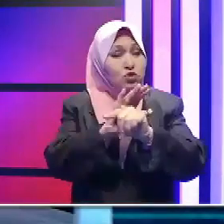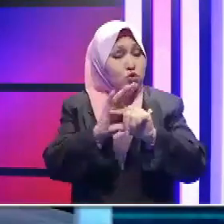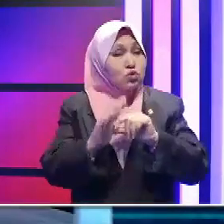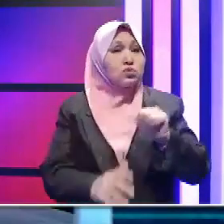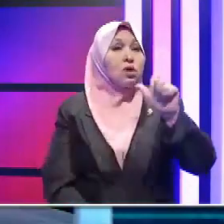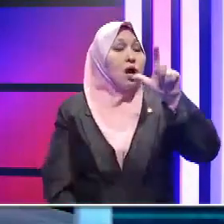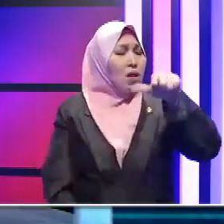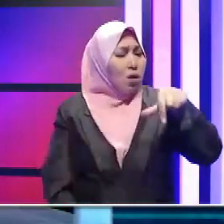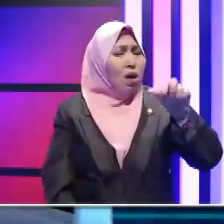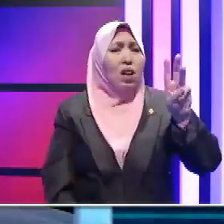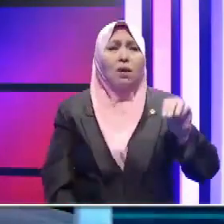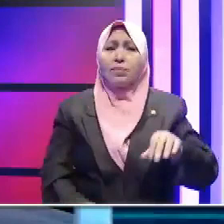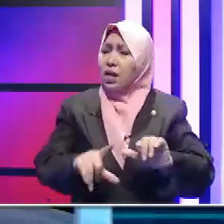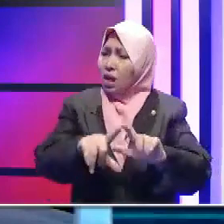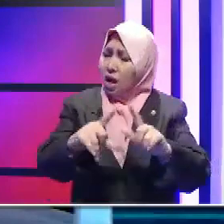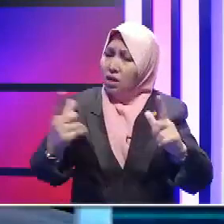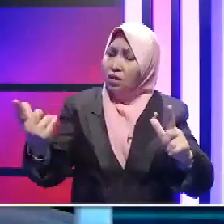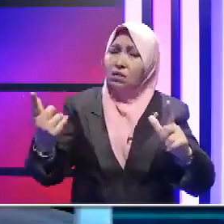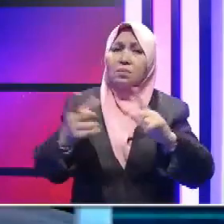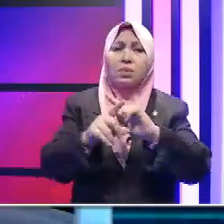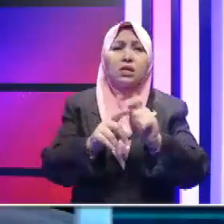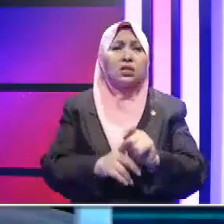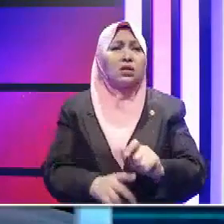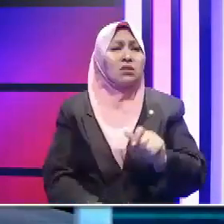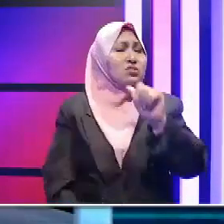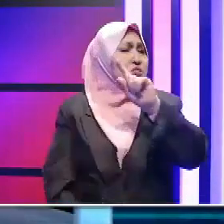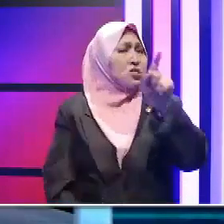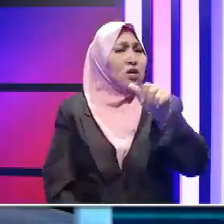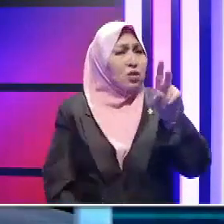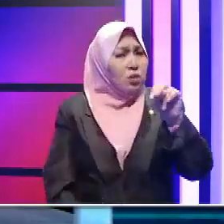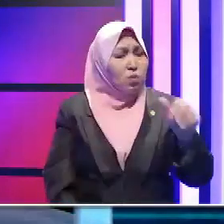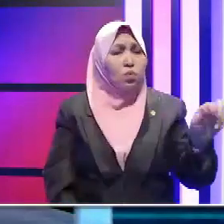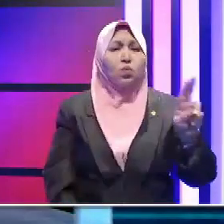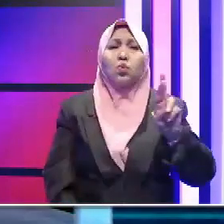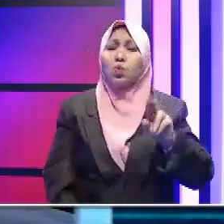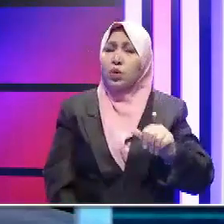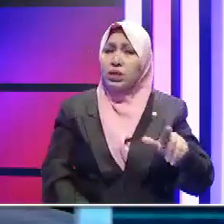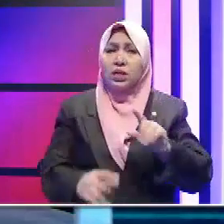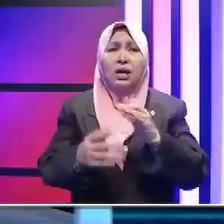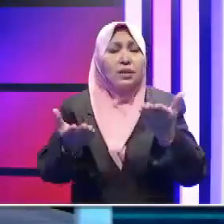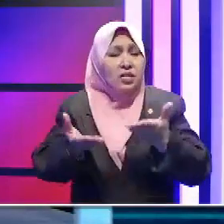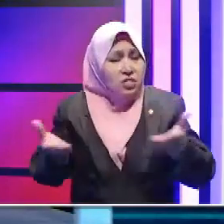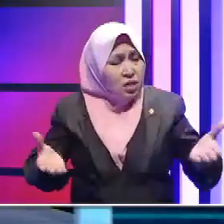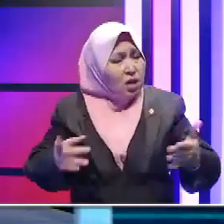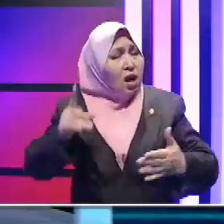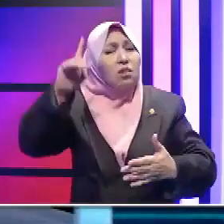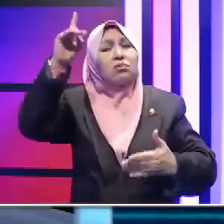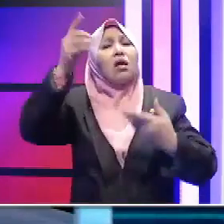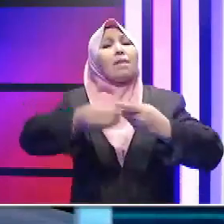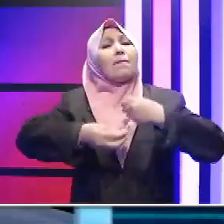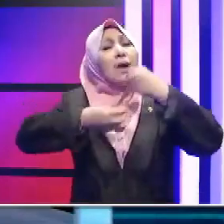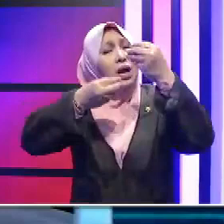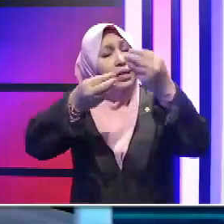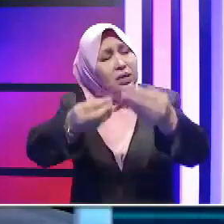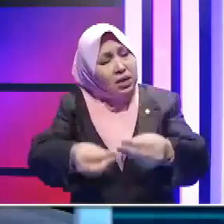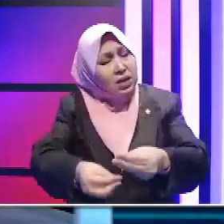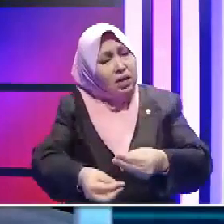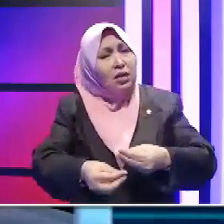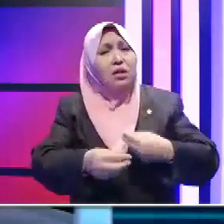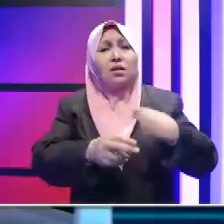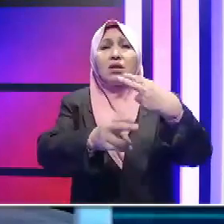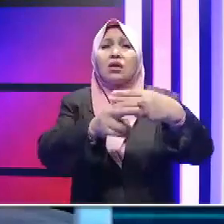ditempat lain Omah bagi gelaran the.nun pemilik Nun di sini Allah beri gelaran ia